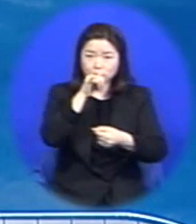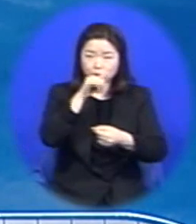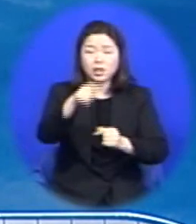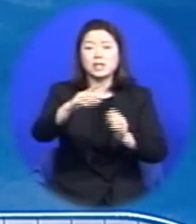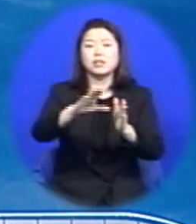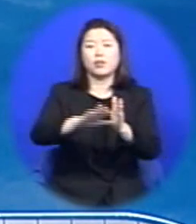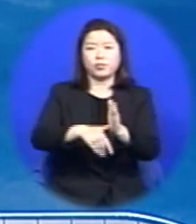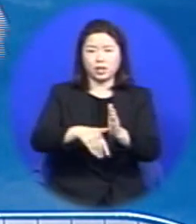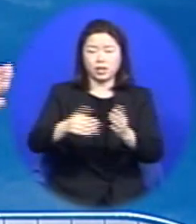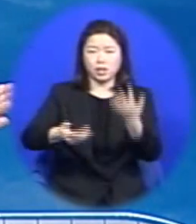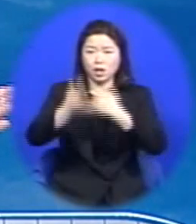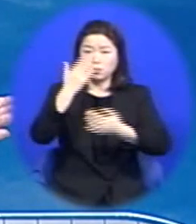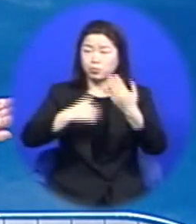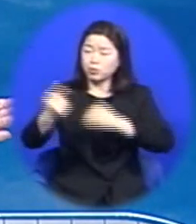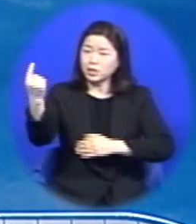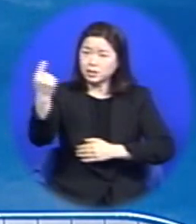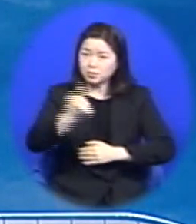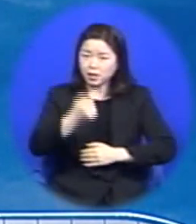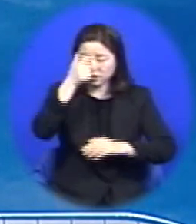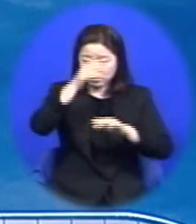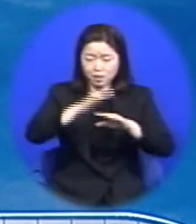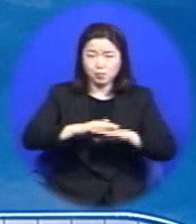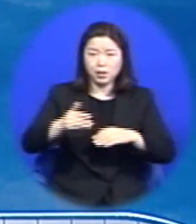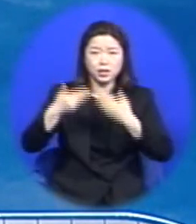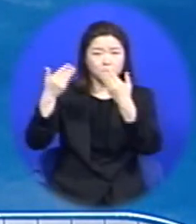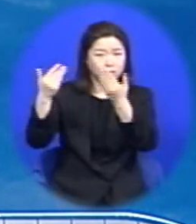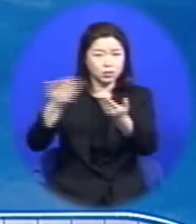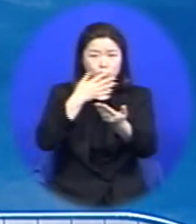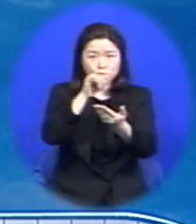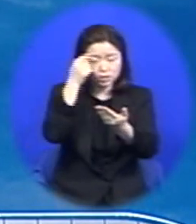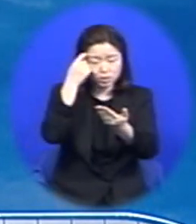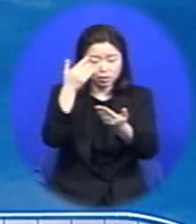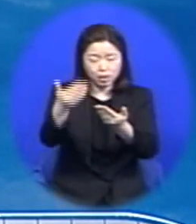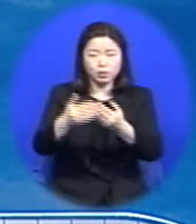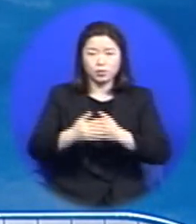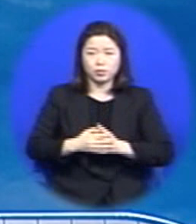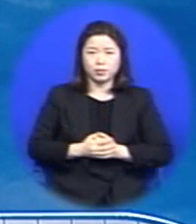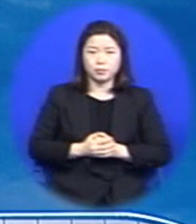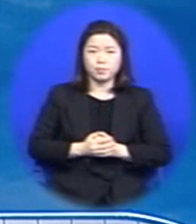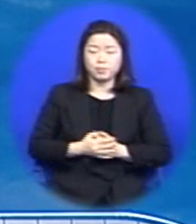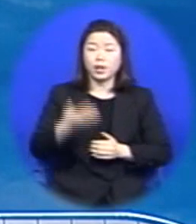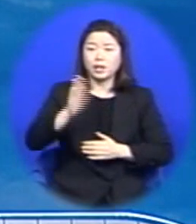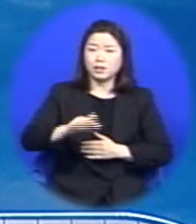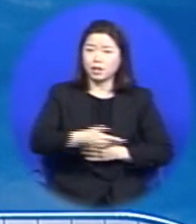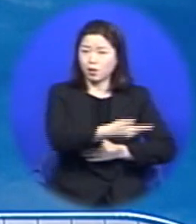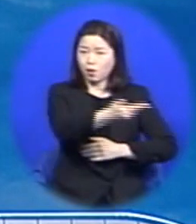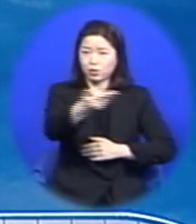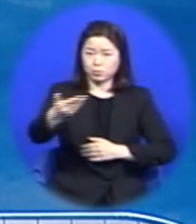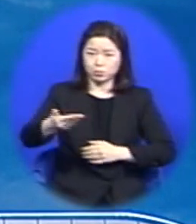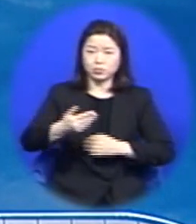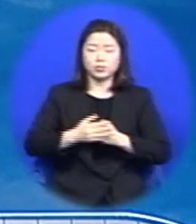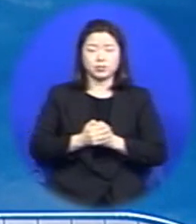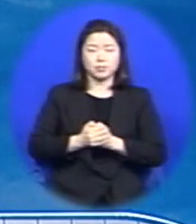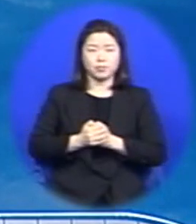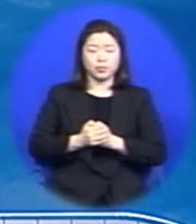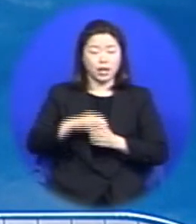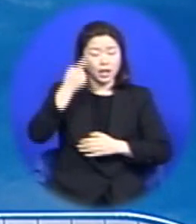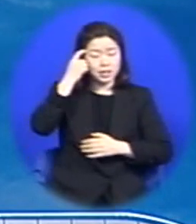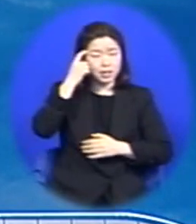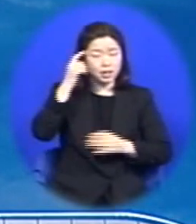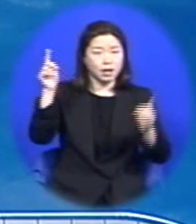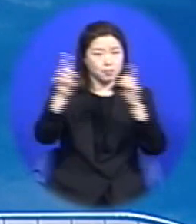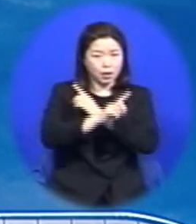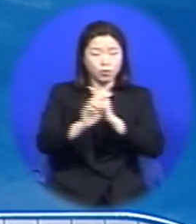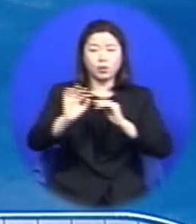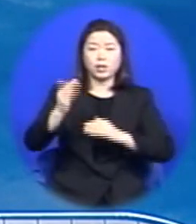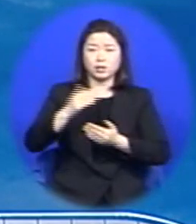때에 불이 임하는 이런 예배를 우리가 드릴 수 있을까요? 근데 여러분 생각을